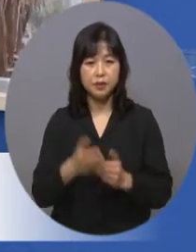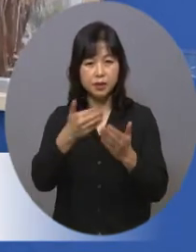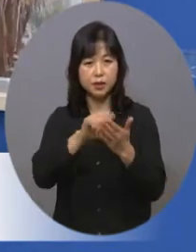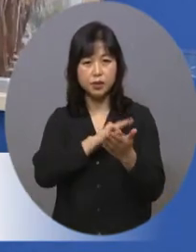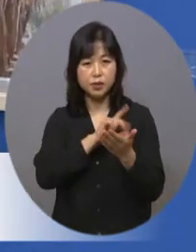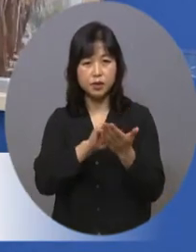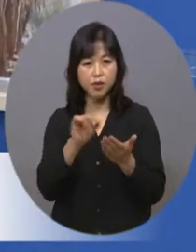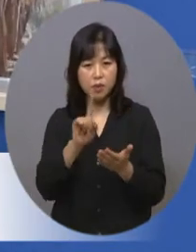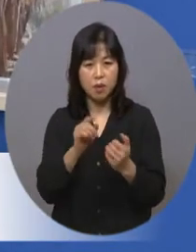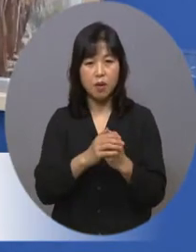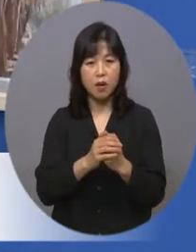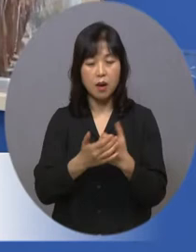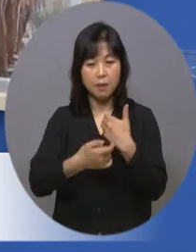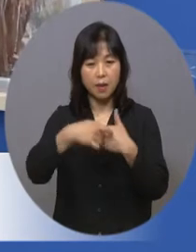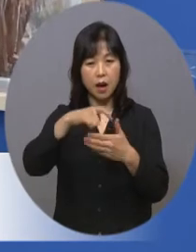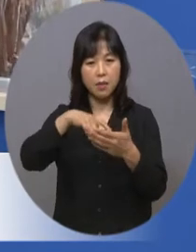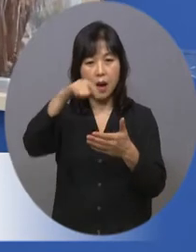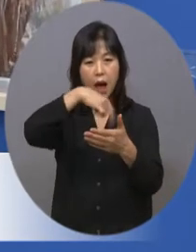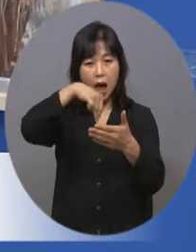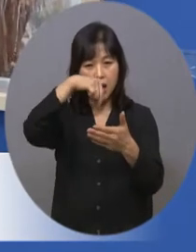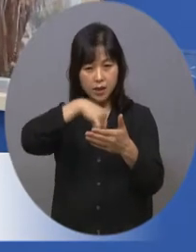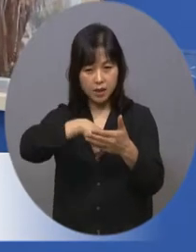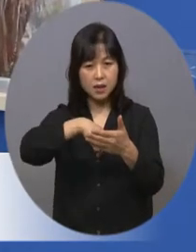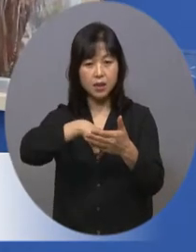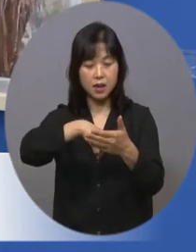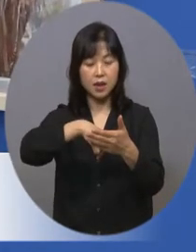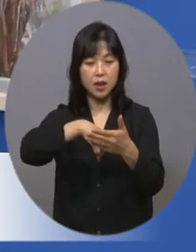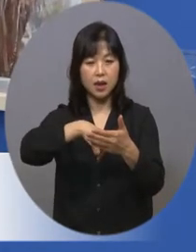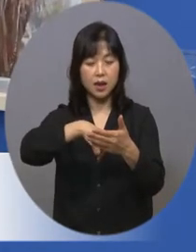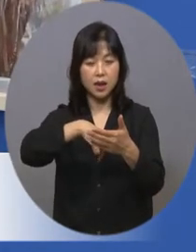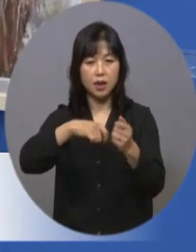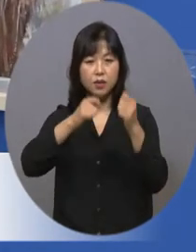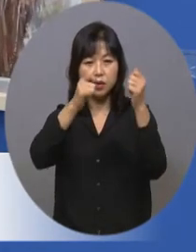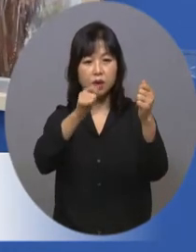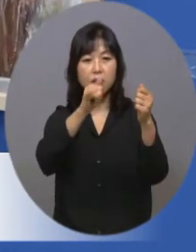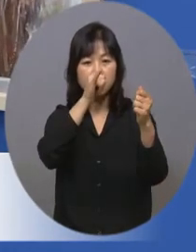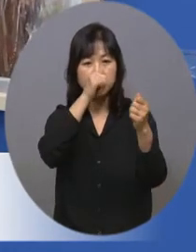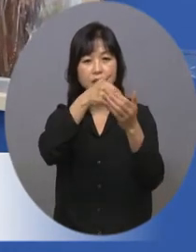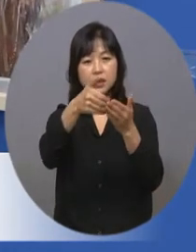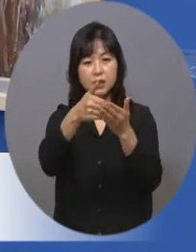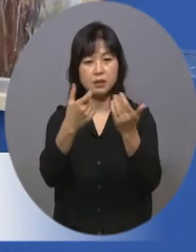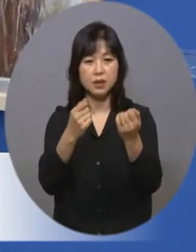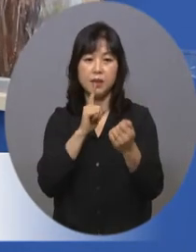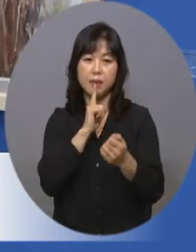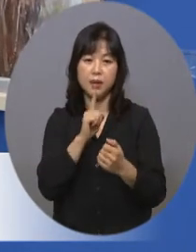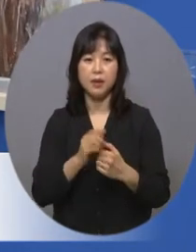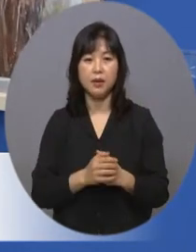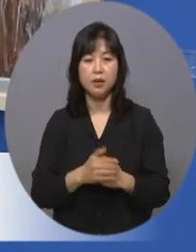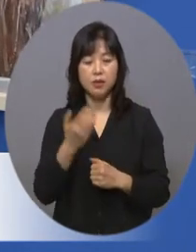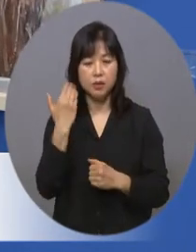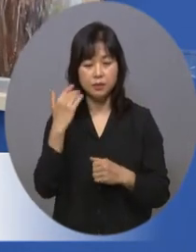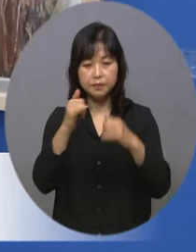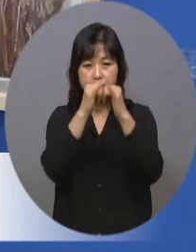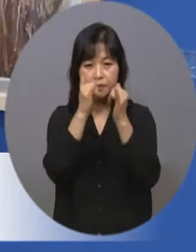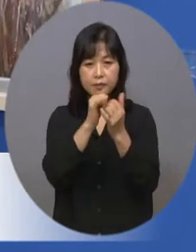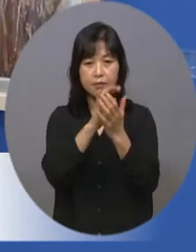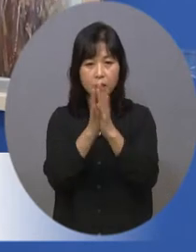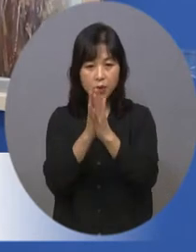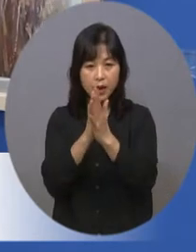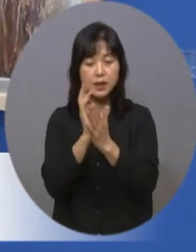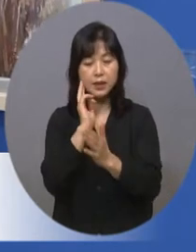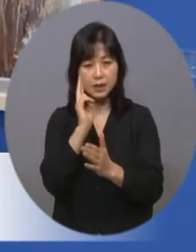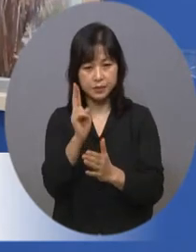마음 안에 걸어둘 그 한 점의 풍경이라고 할까요? 네, 그래서 요즘에 급격하게 사회가